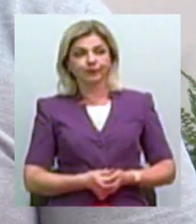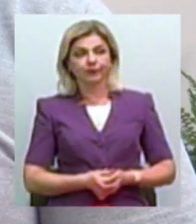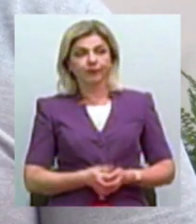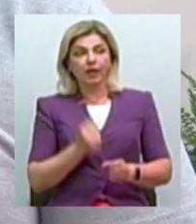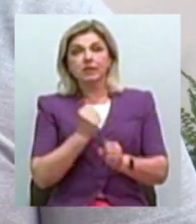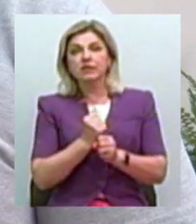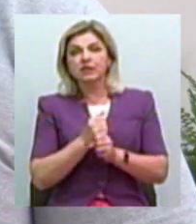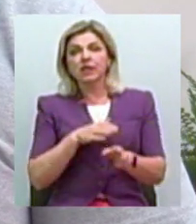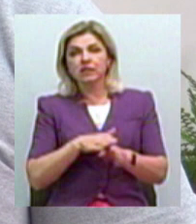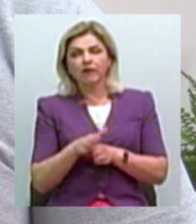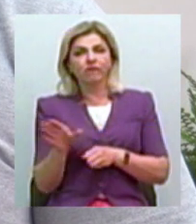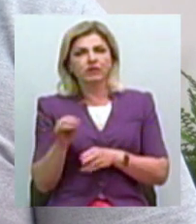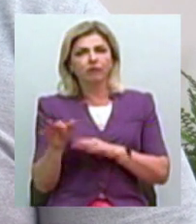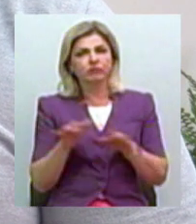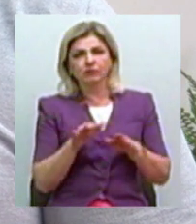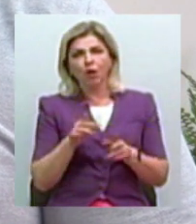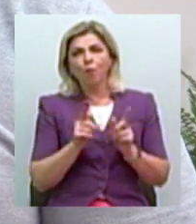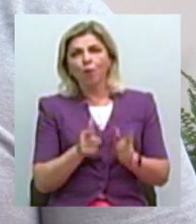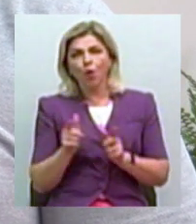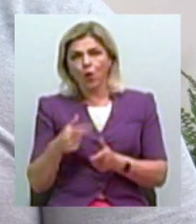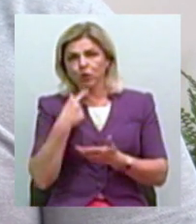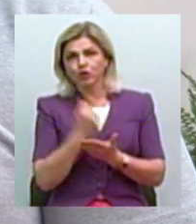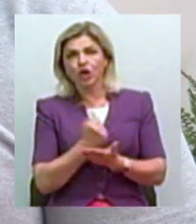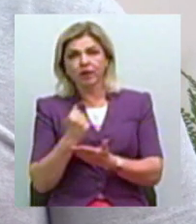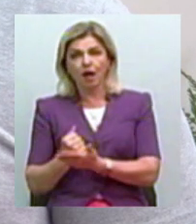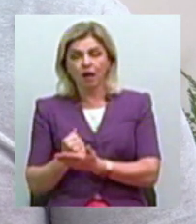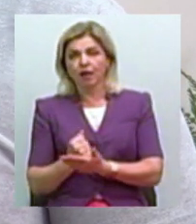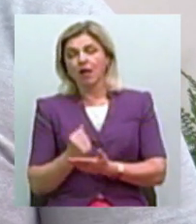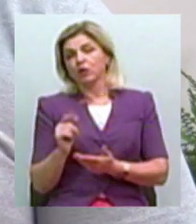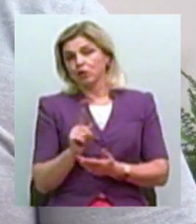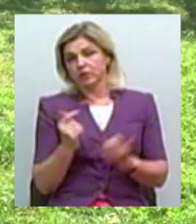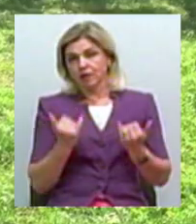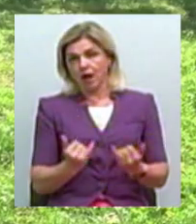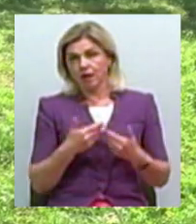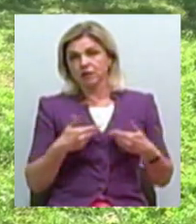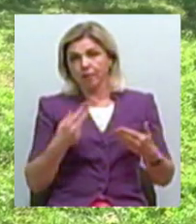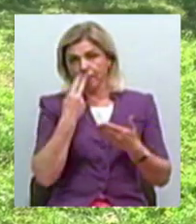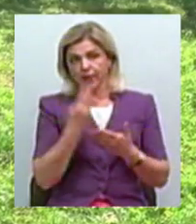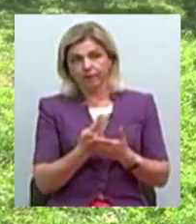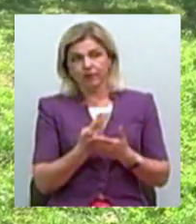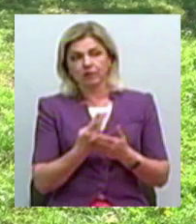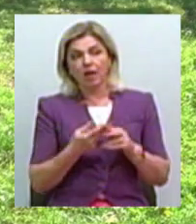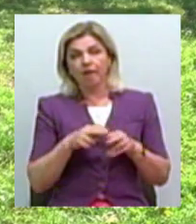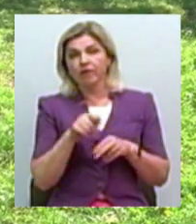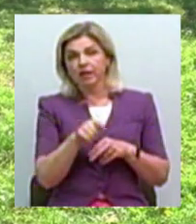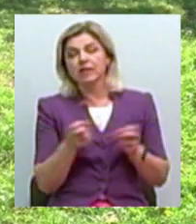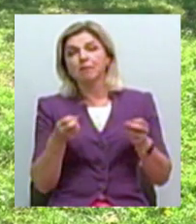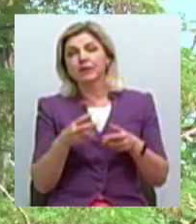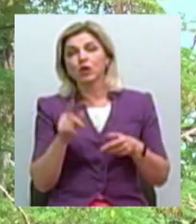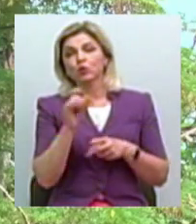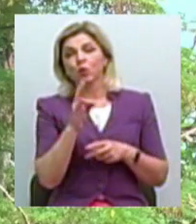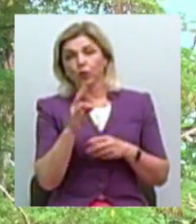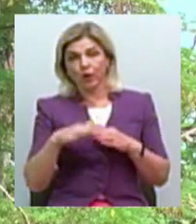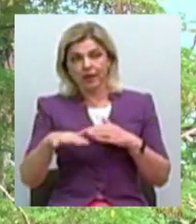здійснив всі процедури і погодження, що зараз ми бачимо в рекреаційній зоні є. Що